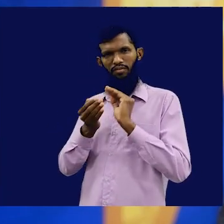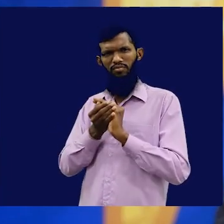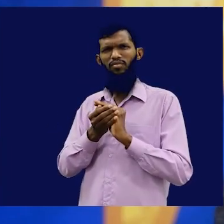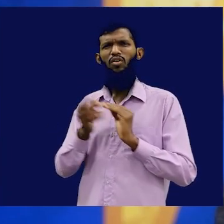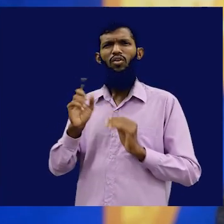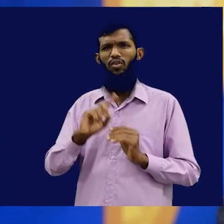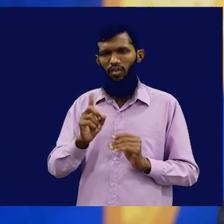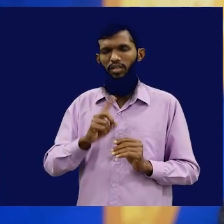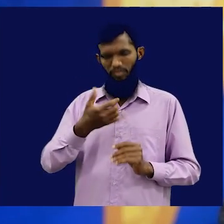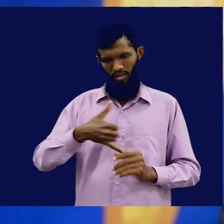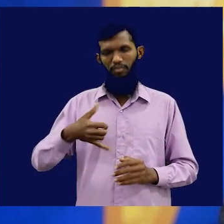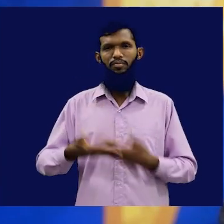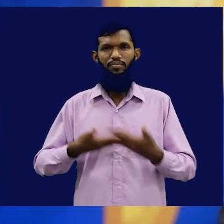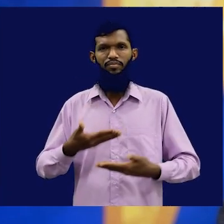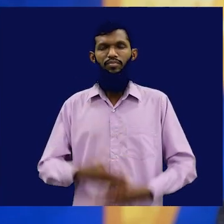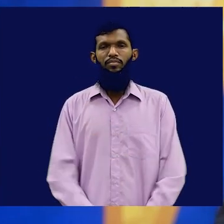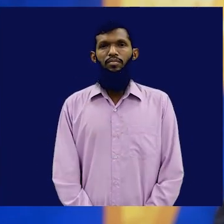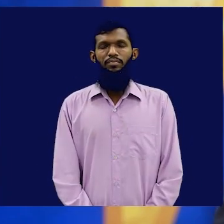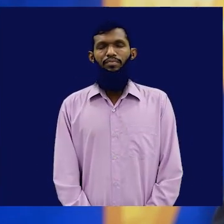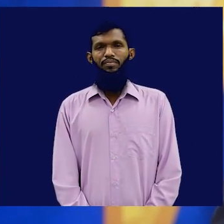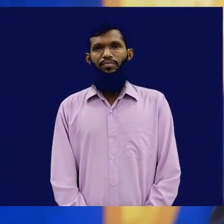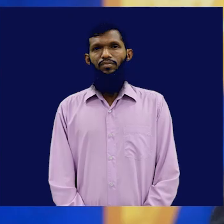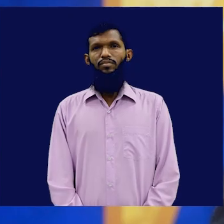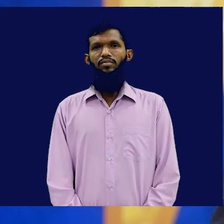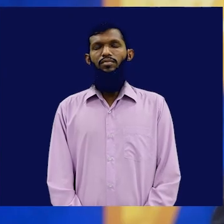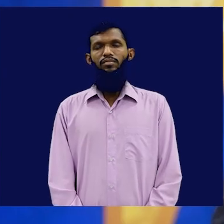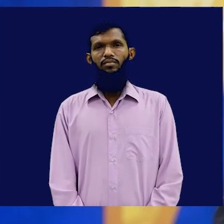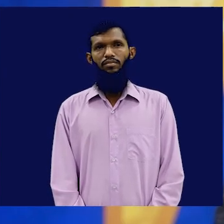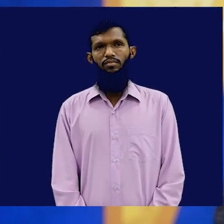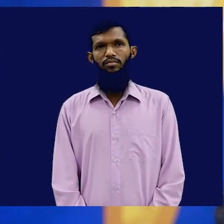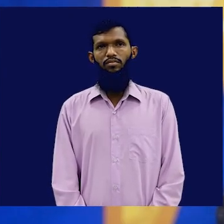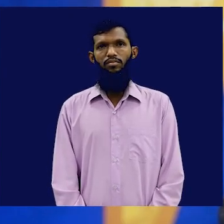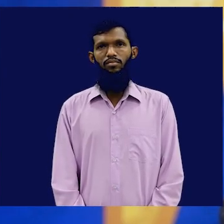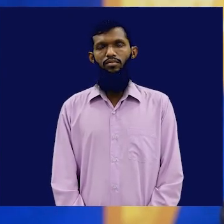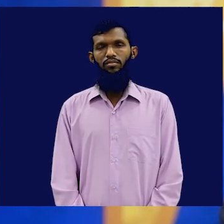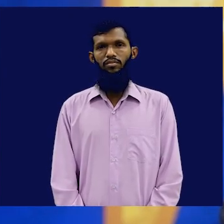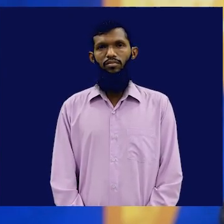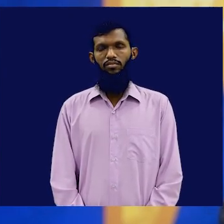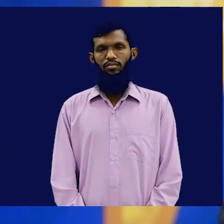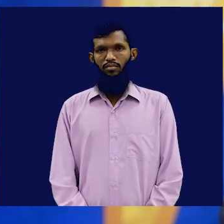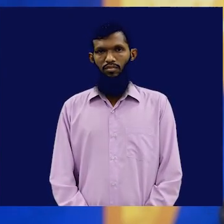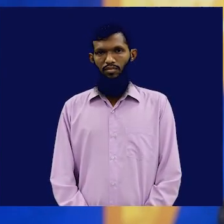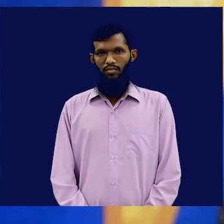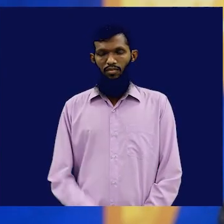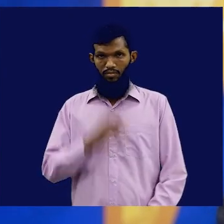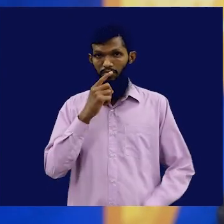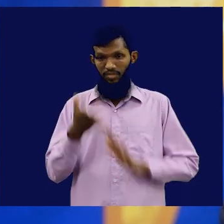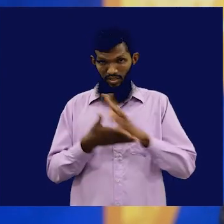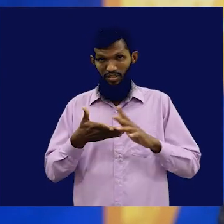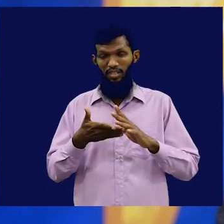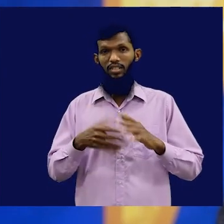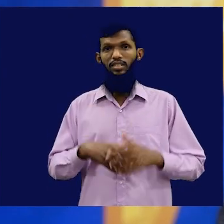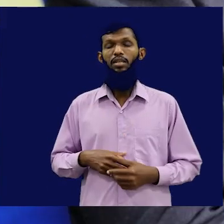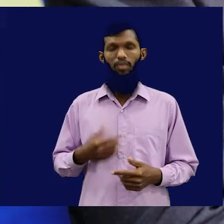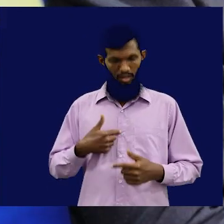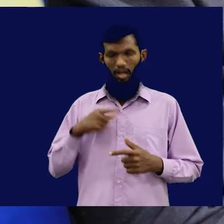Talbiyah is Labbaik Allahumma Labbaik Labbaik La Sharika Laka Labbaik. إن الحمد والنعمة لك والملك لا شريك